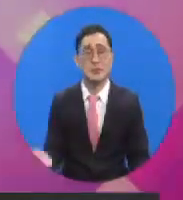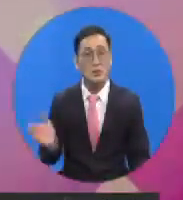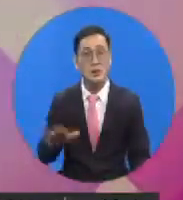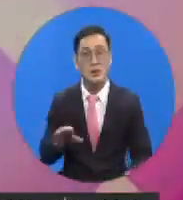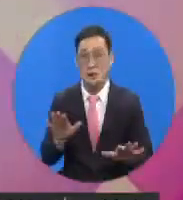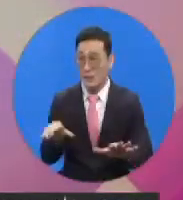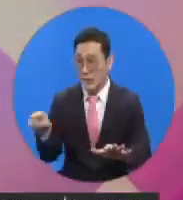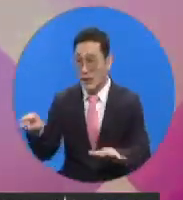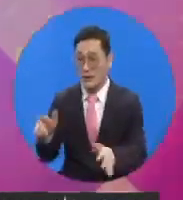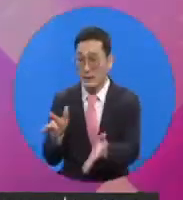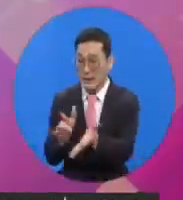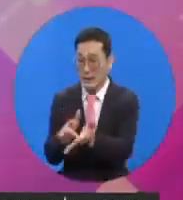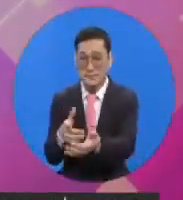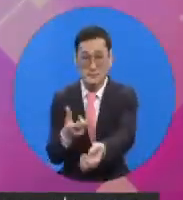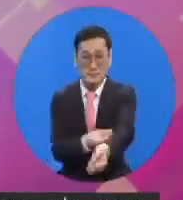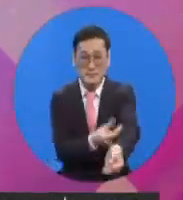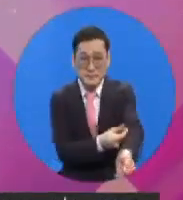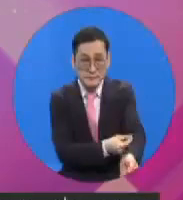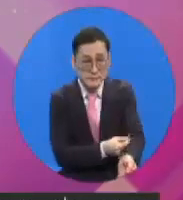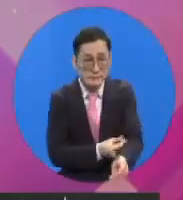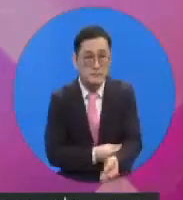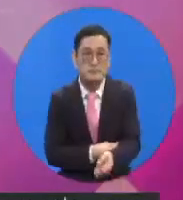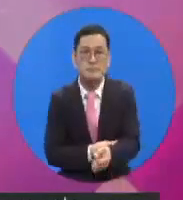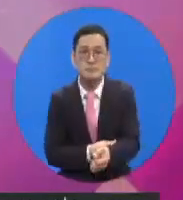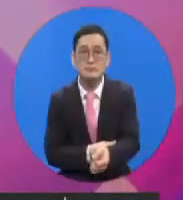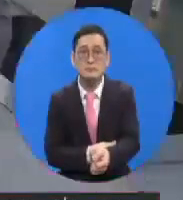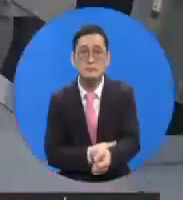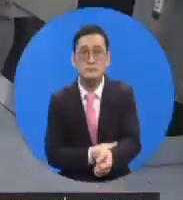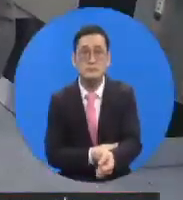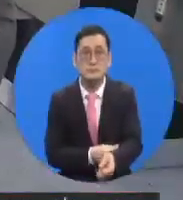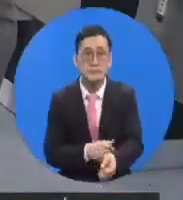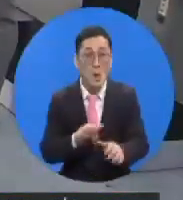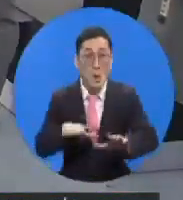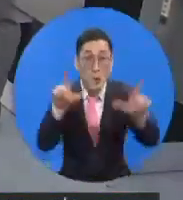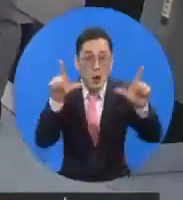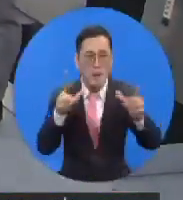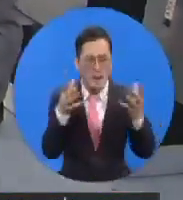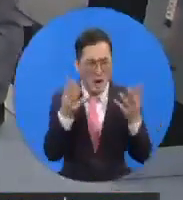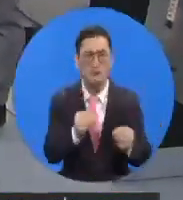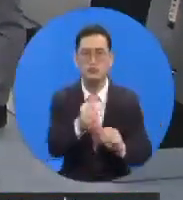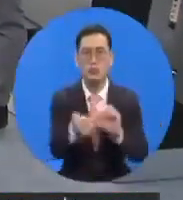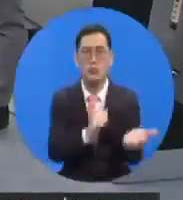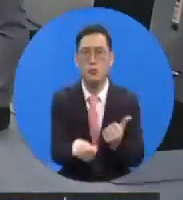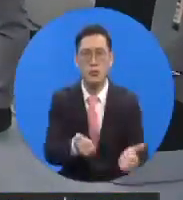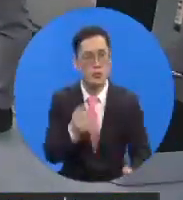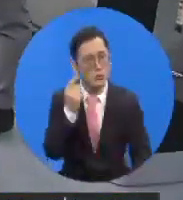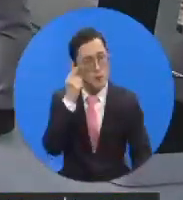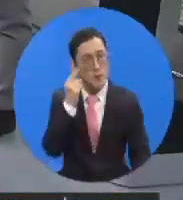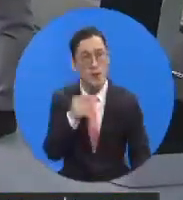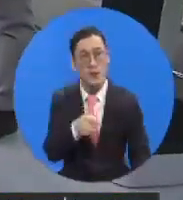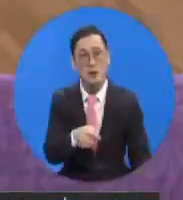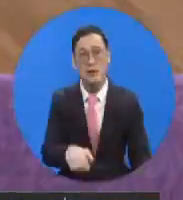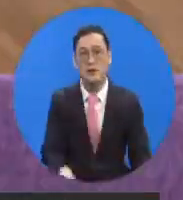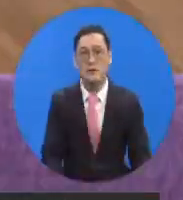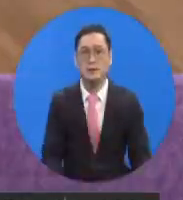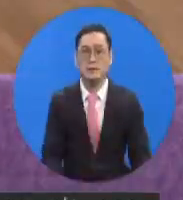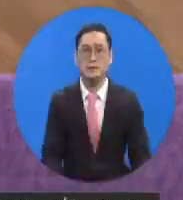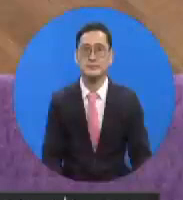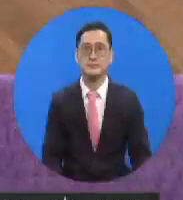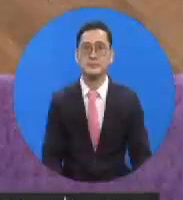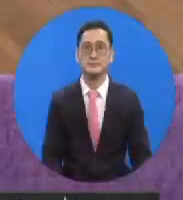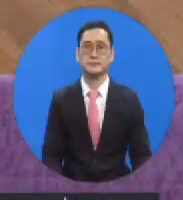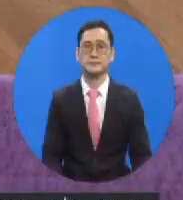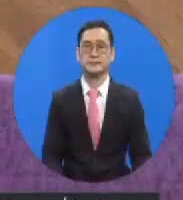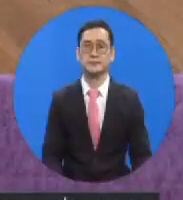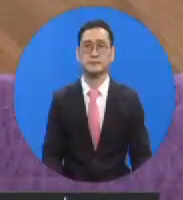백신을 맞았다라는 공통점이 보여지고 있는데 왜 돌아가신 겁니까? 그러니까 이 부분이 명확하게 인과관계는 조금 더 지켜봐야 되는데 그러니까